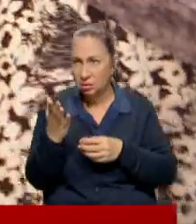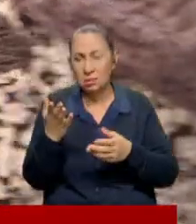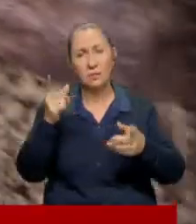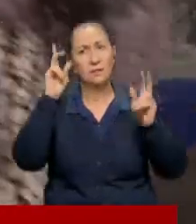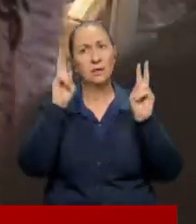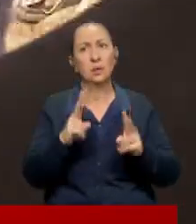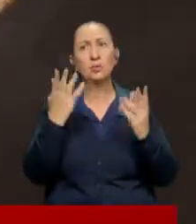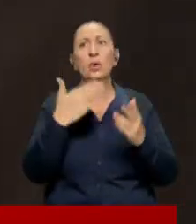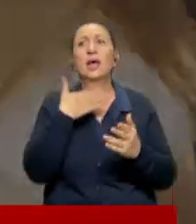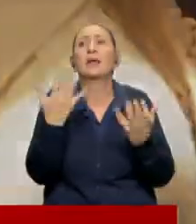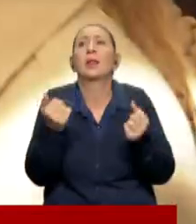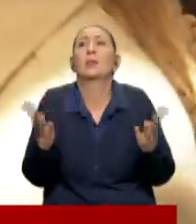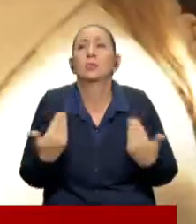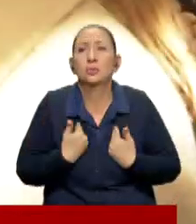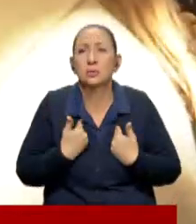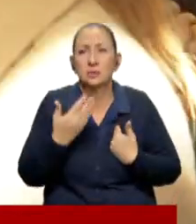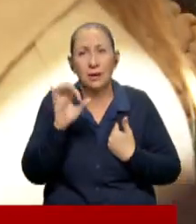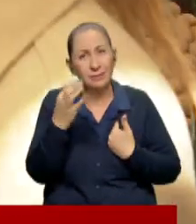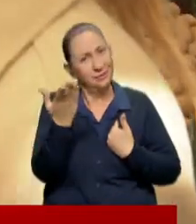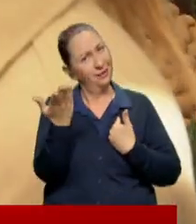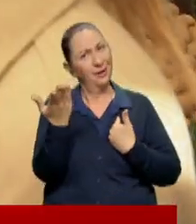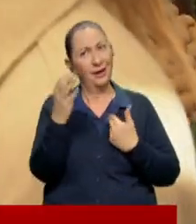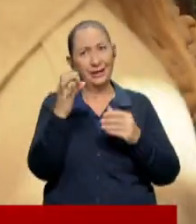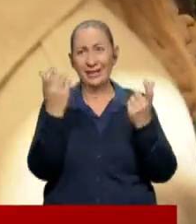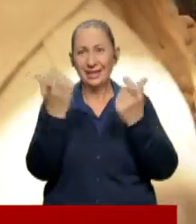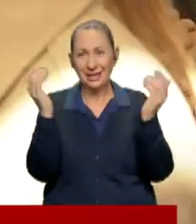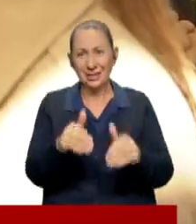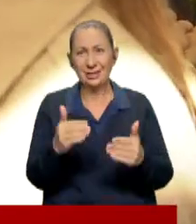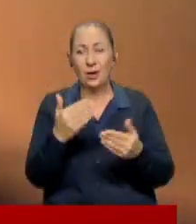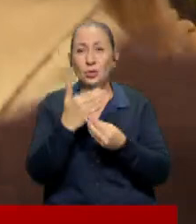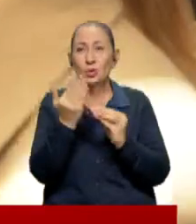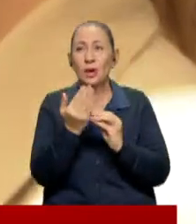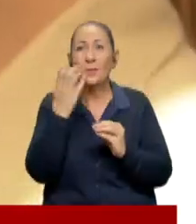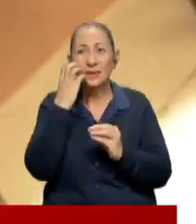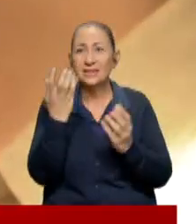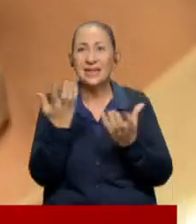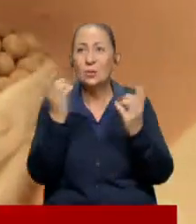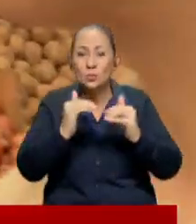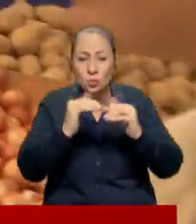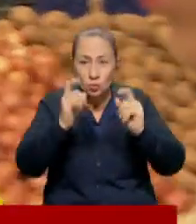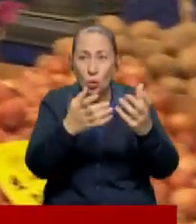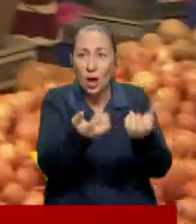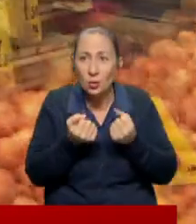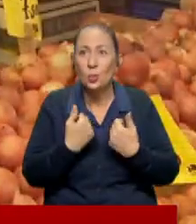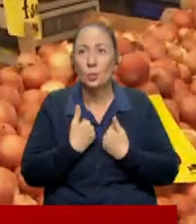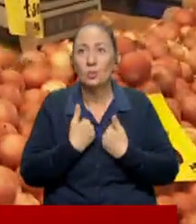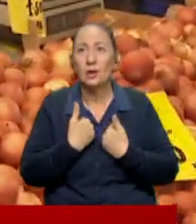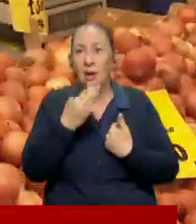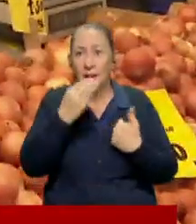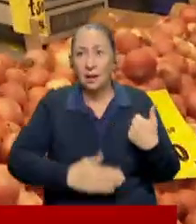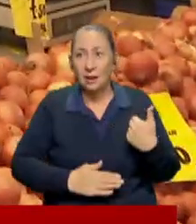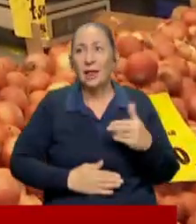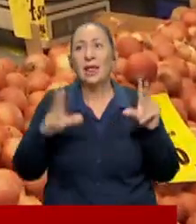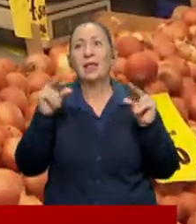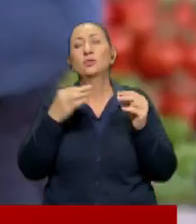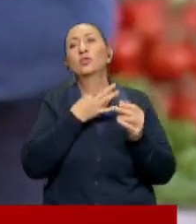biz doğru dürüst et alamıyoruz. Ne altını ya? Altın nereden gelsin? Kuru soğana, patatesi nerede uygun bulursam gidip alıyorum. Karnımızı